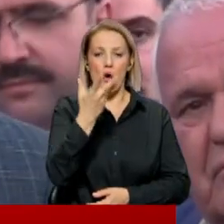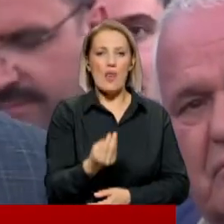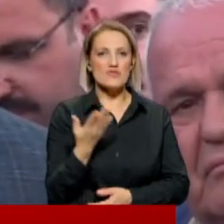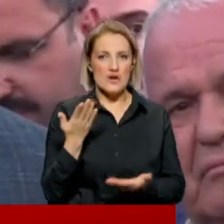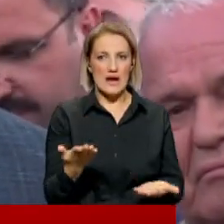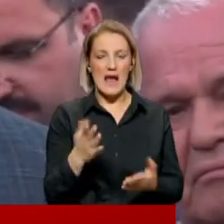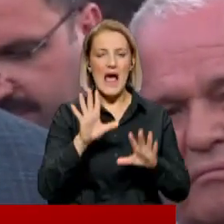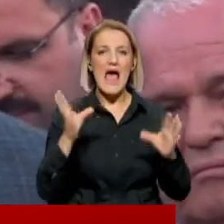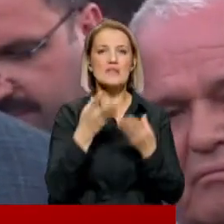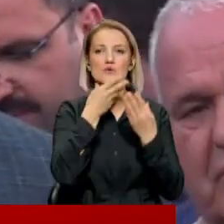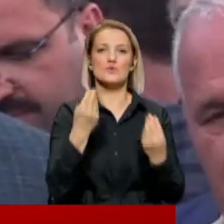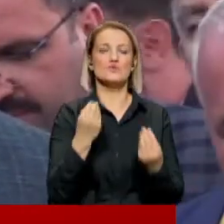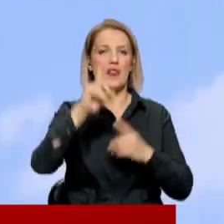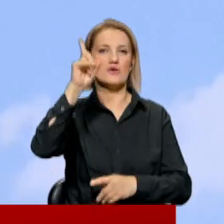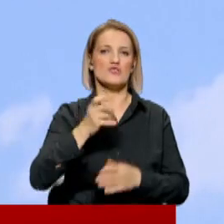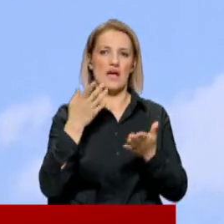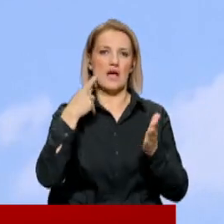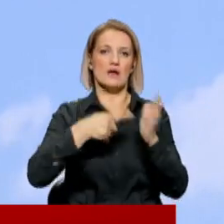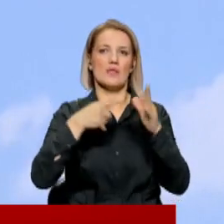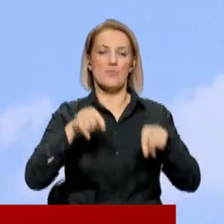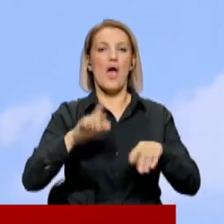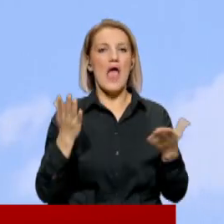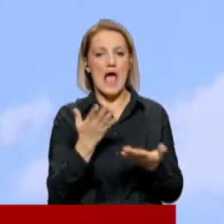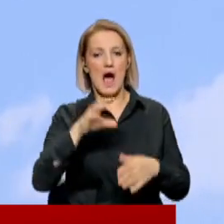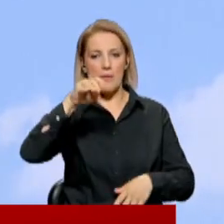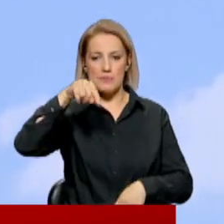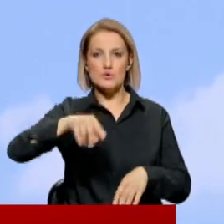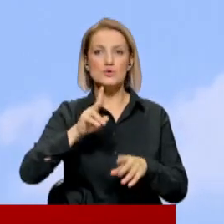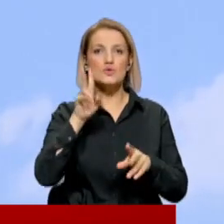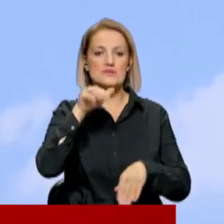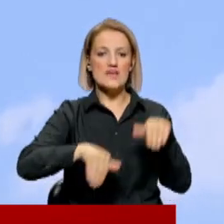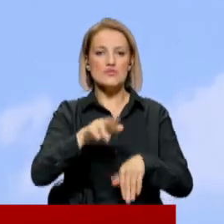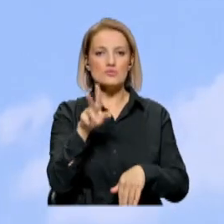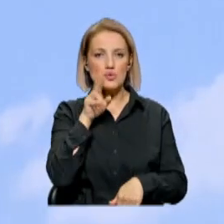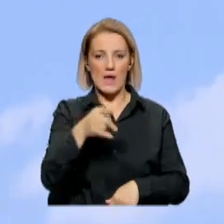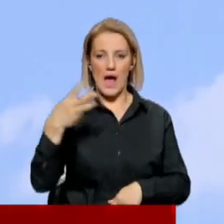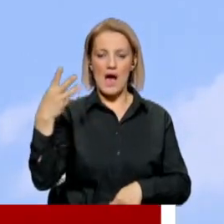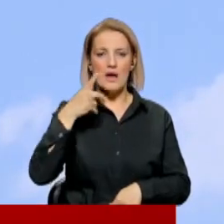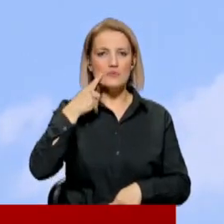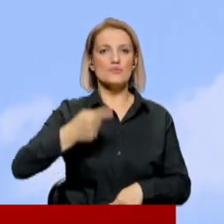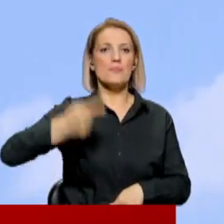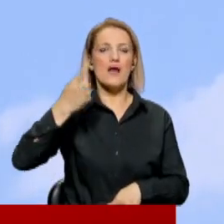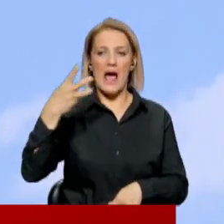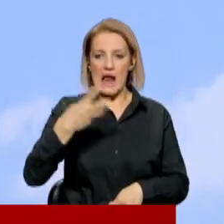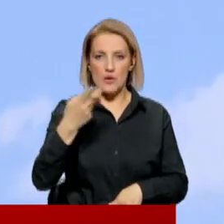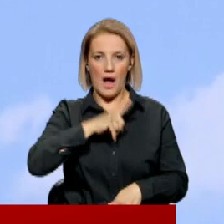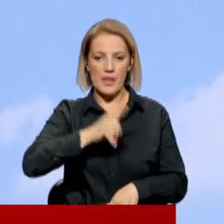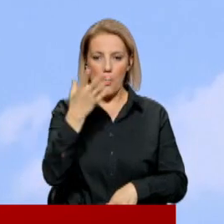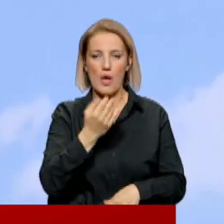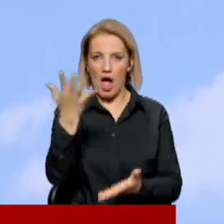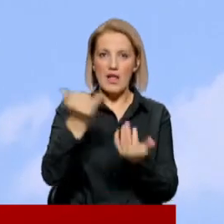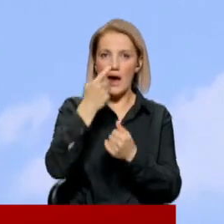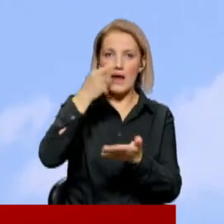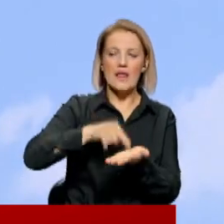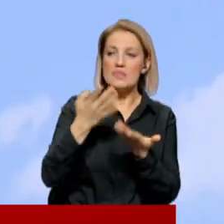olacağını en güzel işaretidir. Eğer AK Parti bu seçim sonuçlarının Tayyip Erdoğan aday olduğunda da alınacağına inanıyorsa